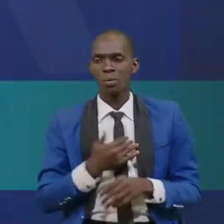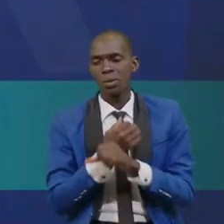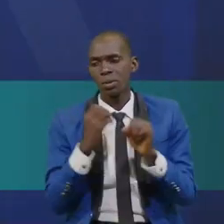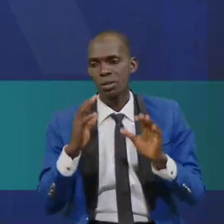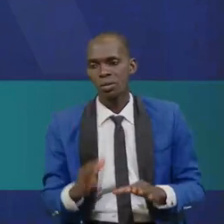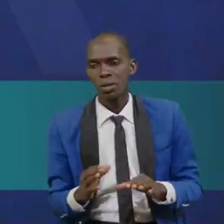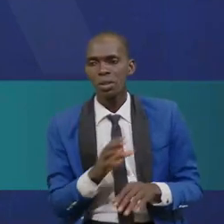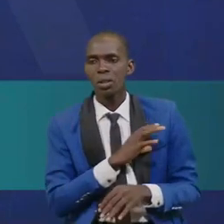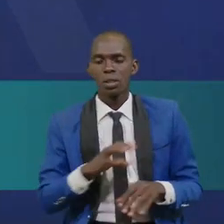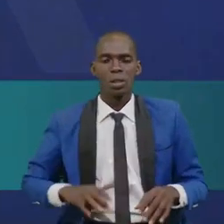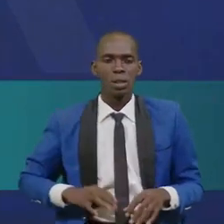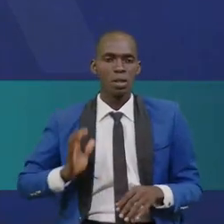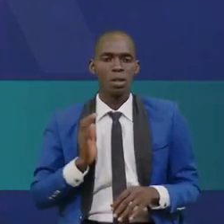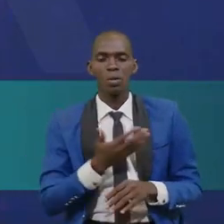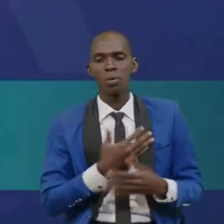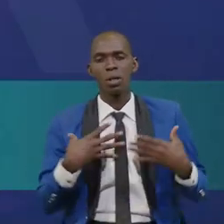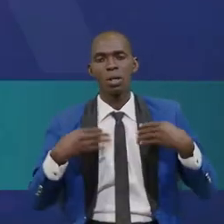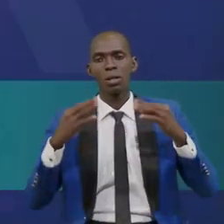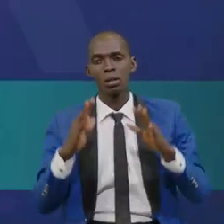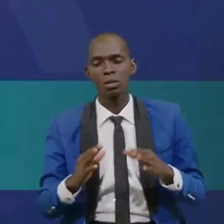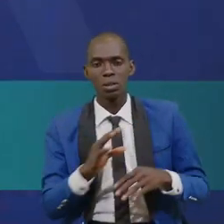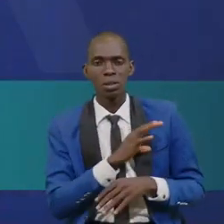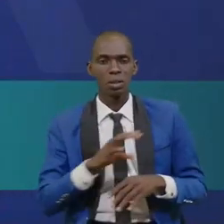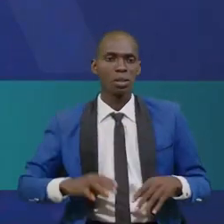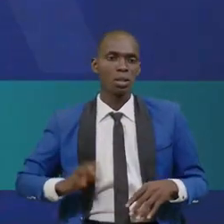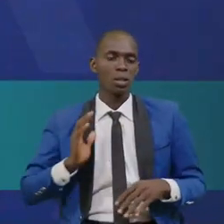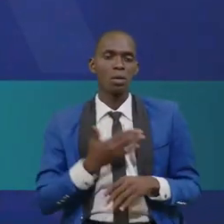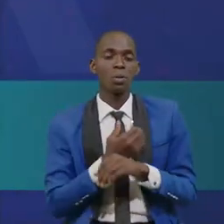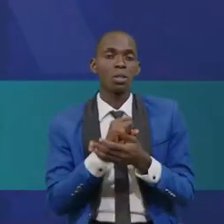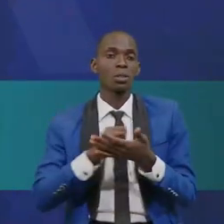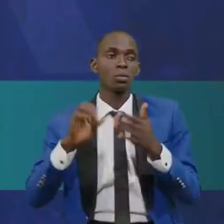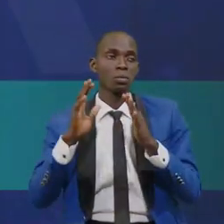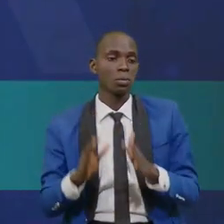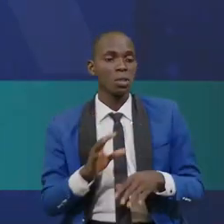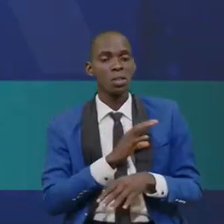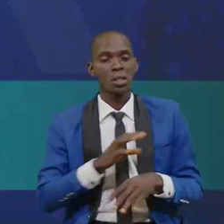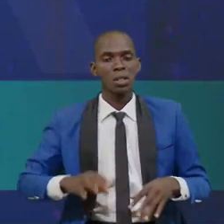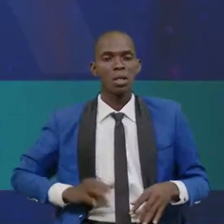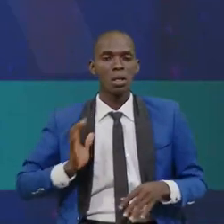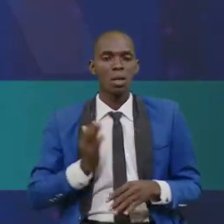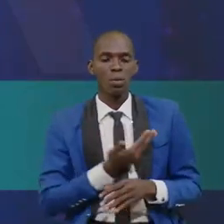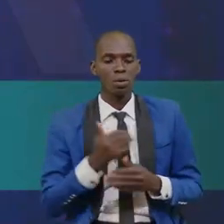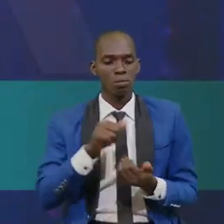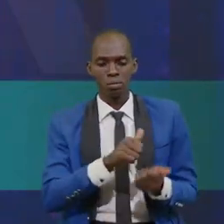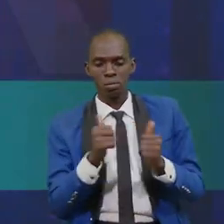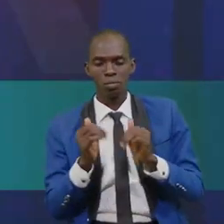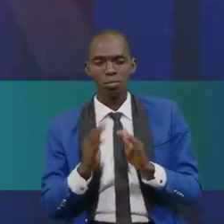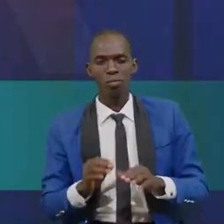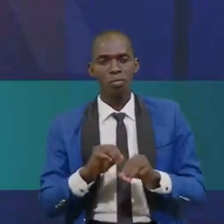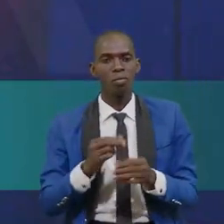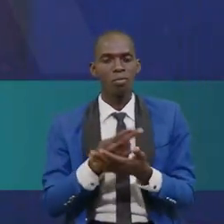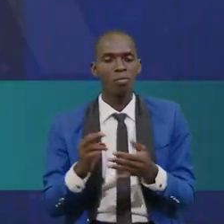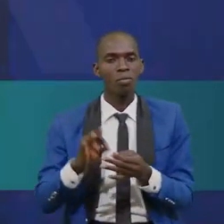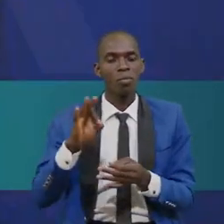notre guérisseur, Christ notre sanctificateur, Christ celui qui baptise du Saint-Esprit,